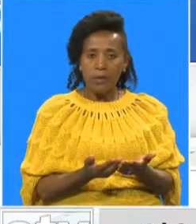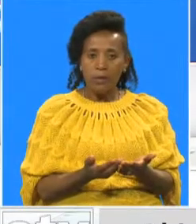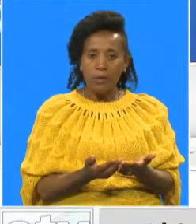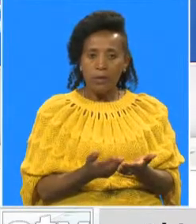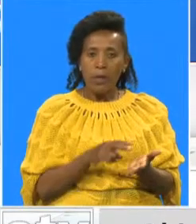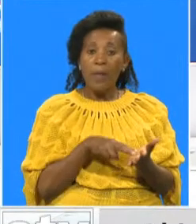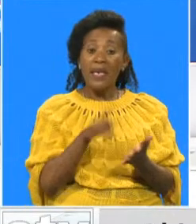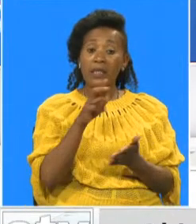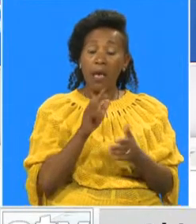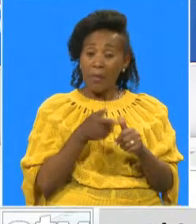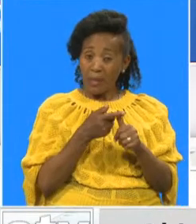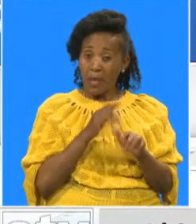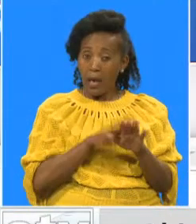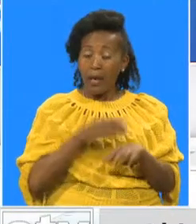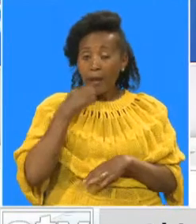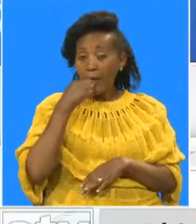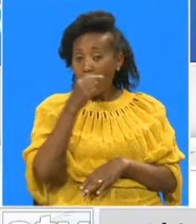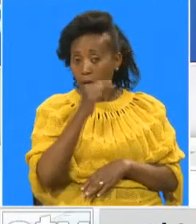መነሻ ላይ እንደተናገርኩት ያው